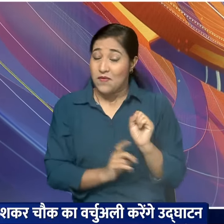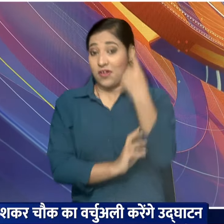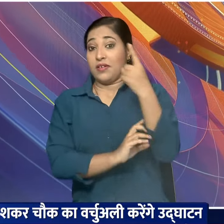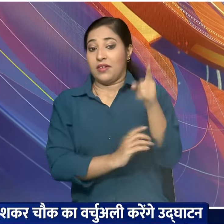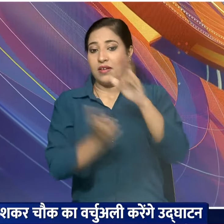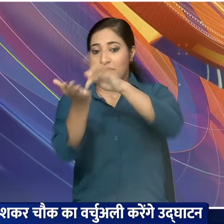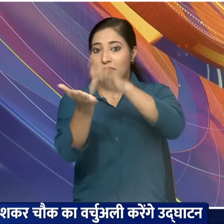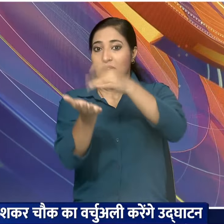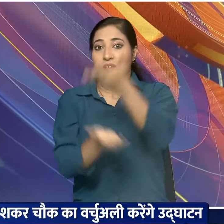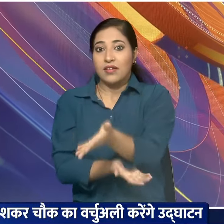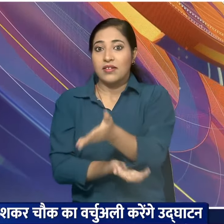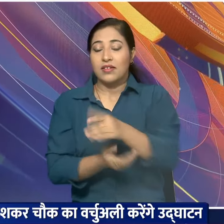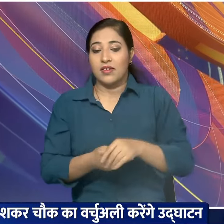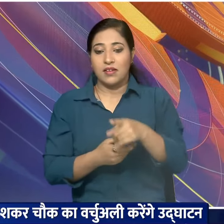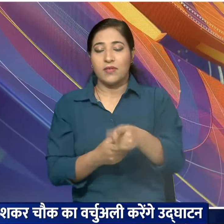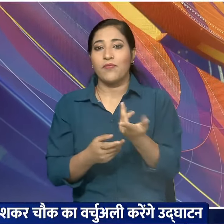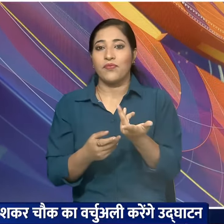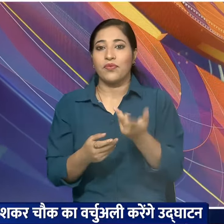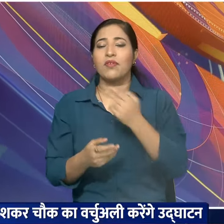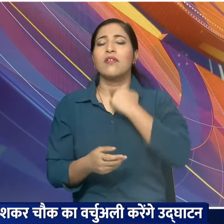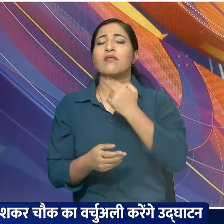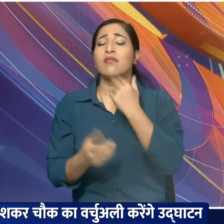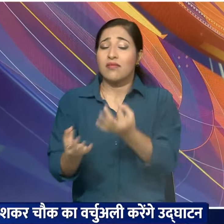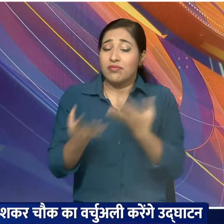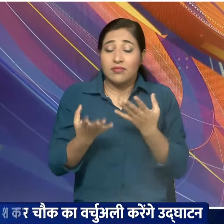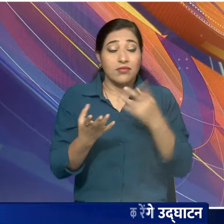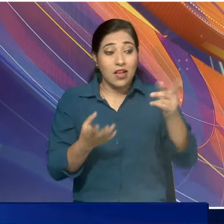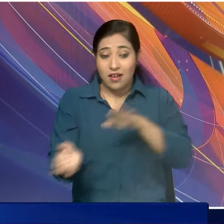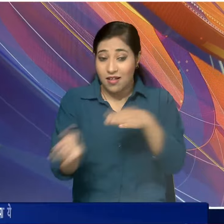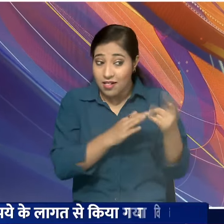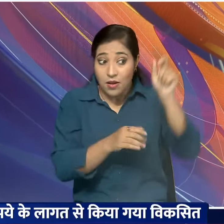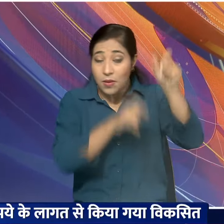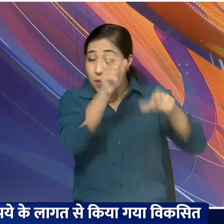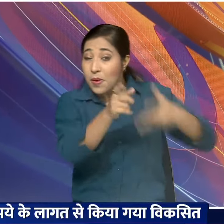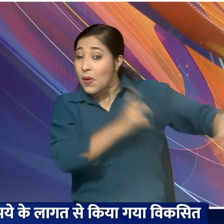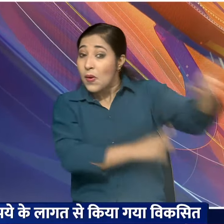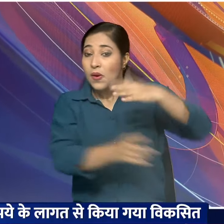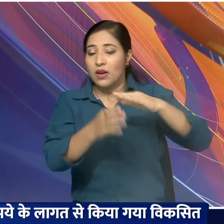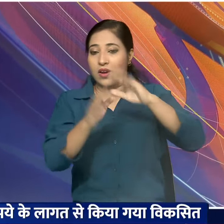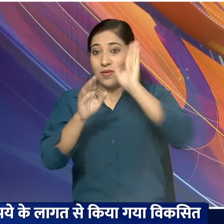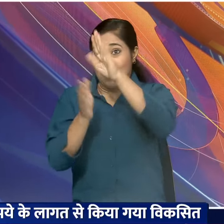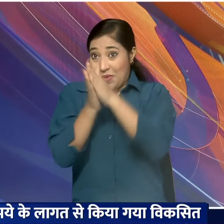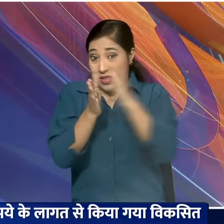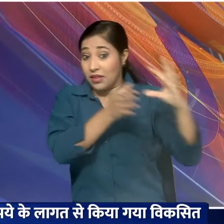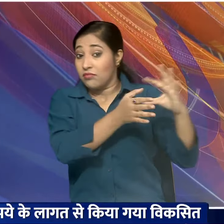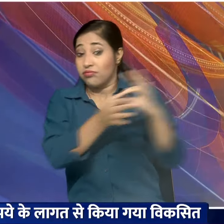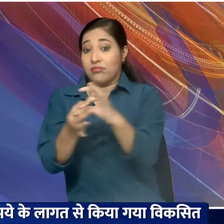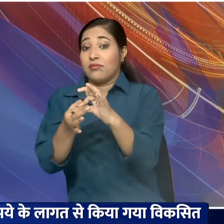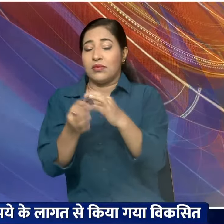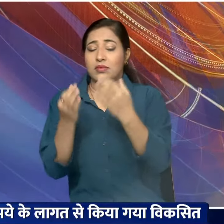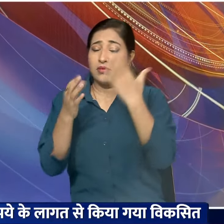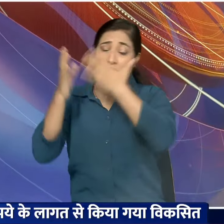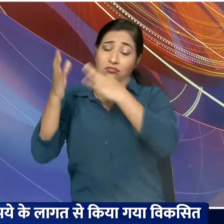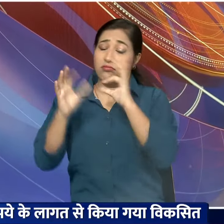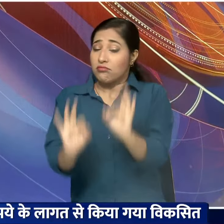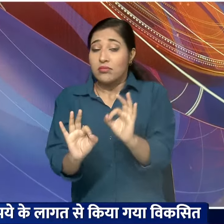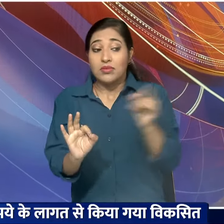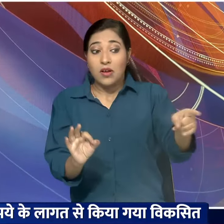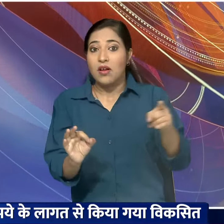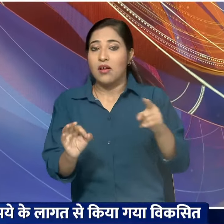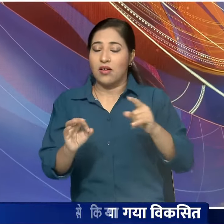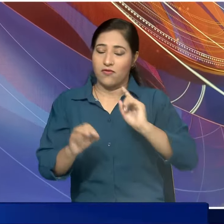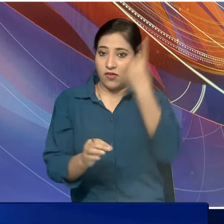होगा जहां अमर सुरीली आवाजों को मंदिर के शहर से जोड़ने के लिए इतना विशाल संगीत वाद्य